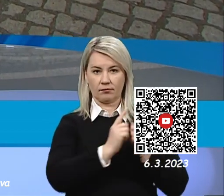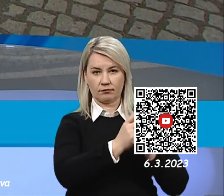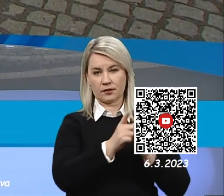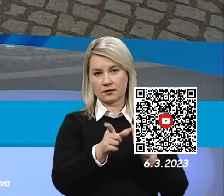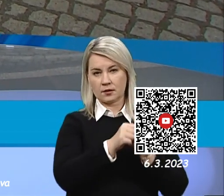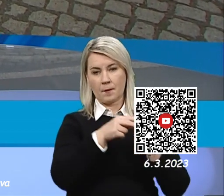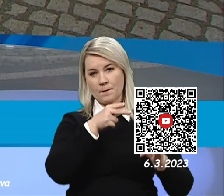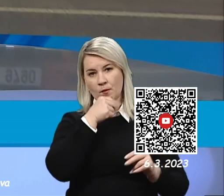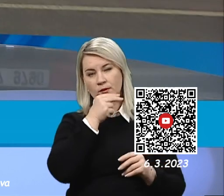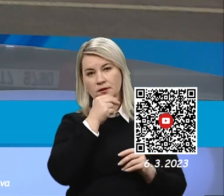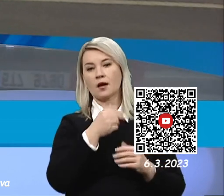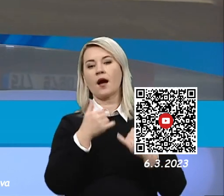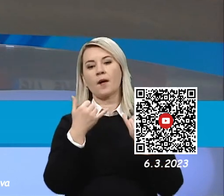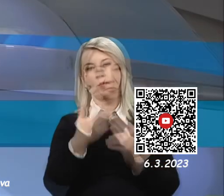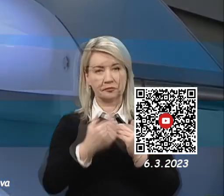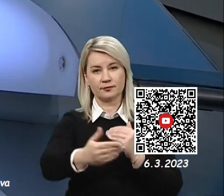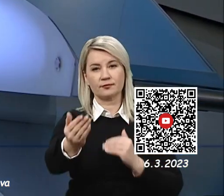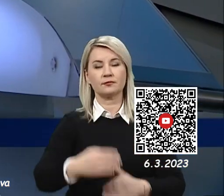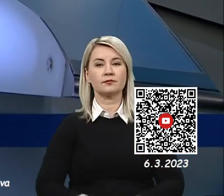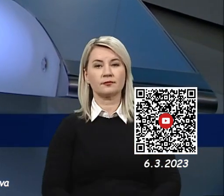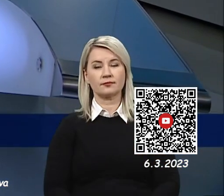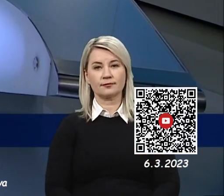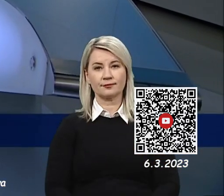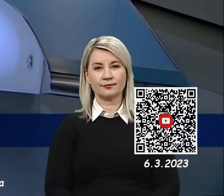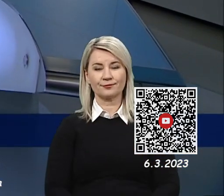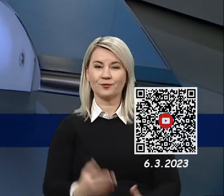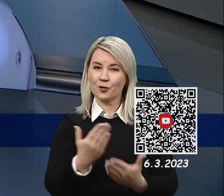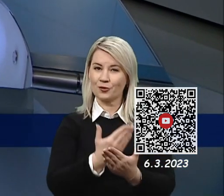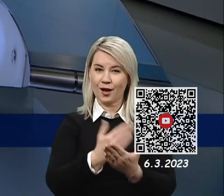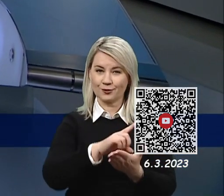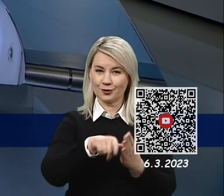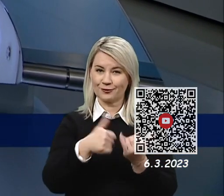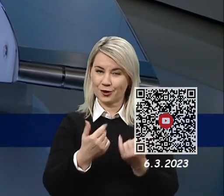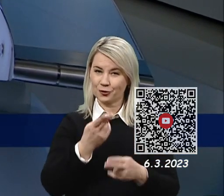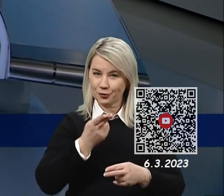nehod postavit kruhový objezd. Události v regionech končí,